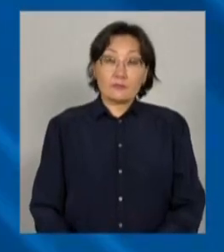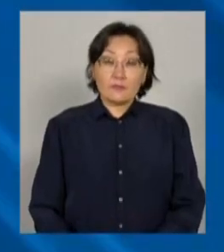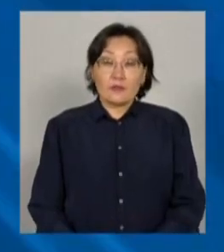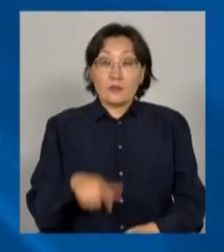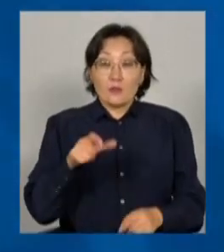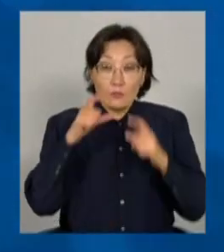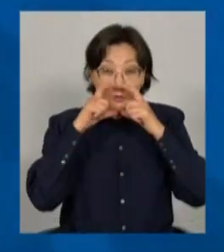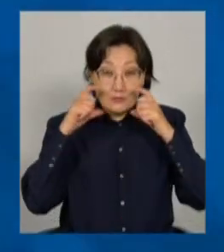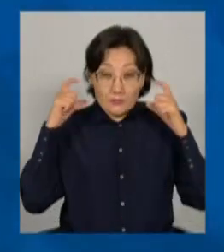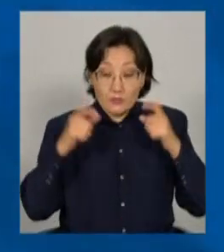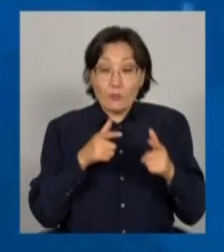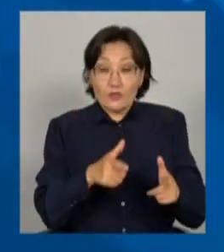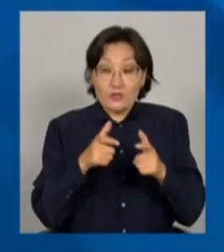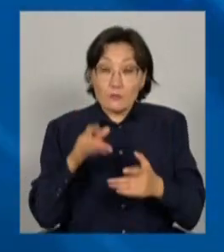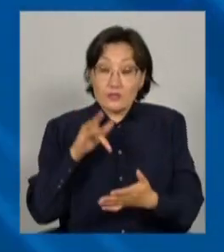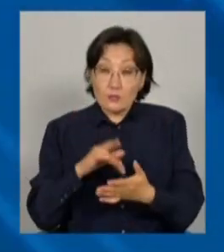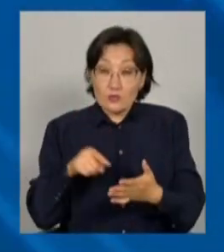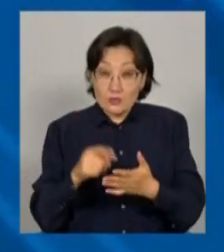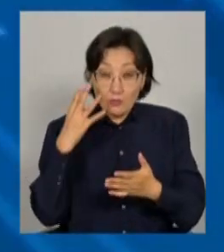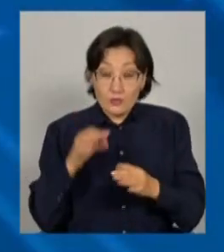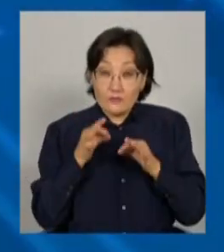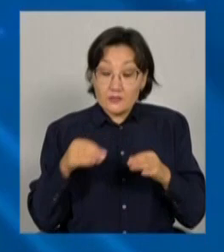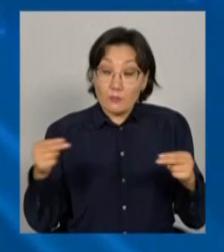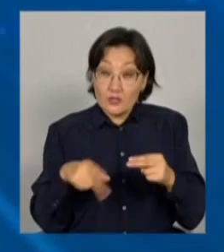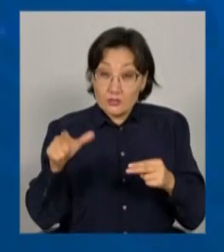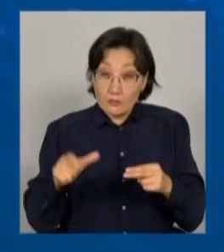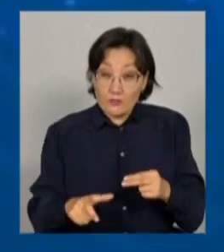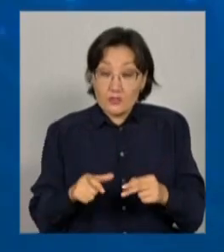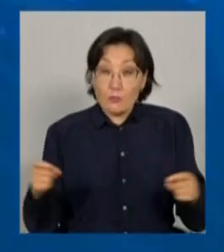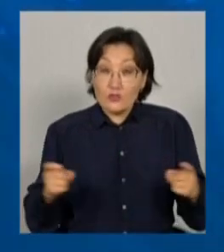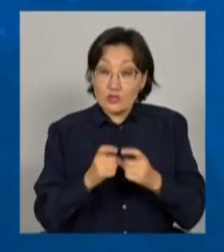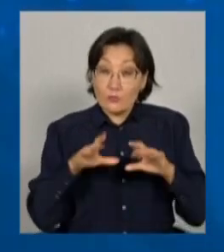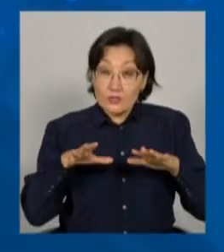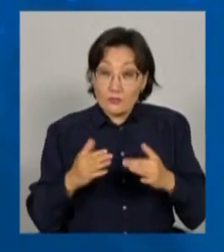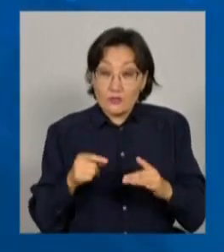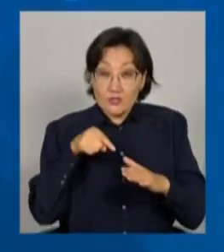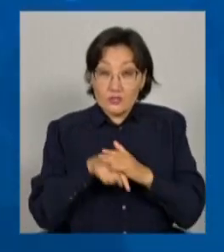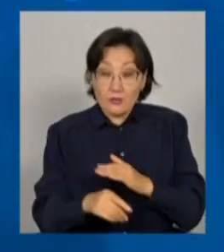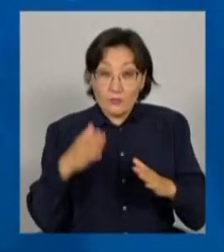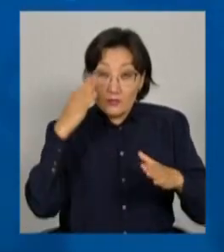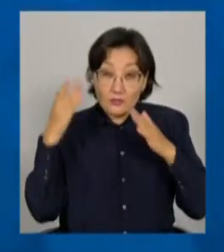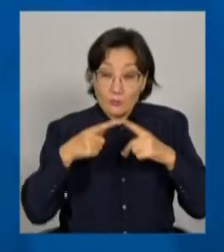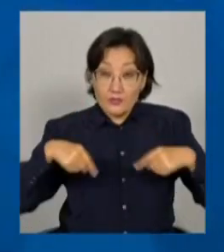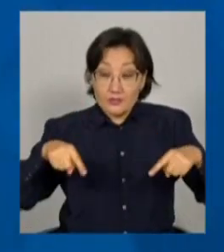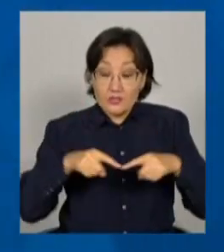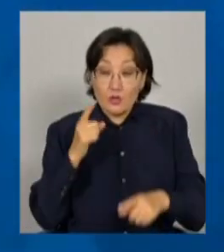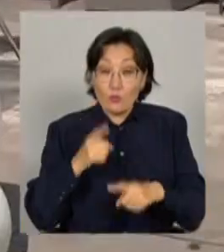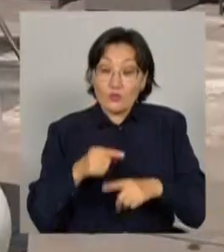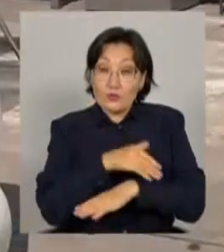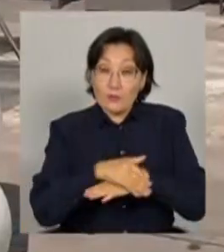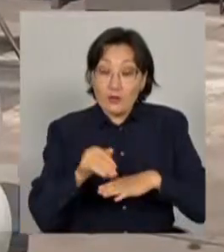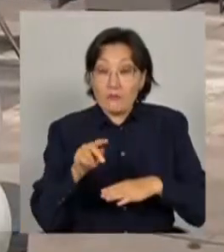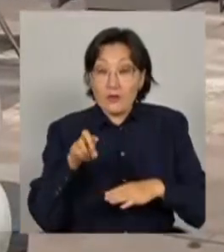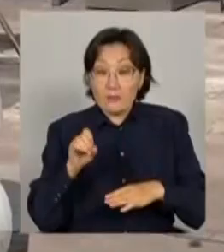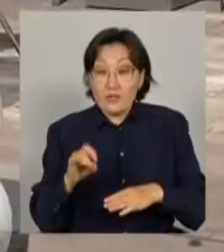Люди в масках устроили перестрелку в центре Алматы. По словам очевидцев, кровавый конфликт произошел в одном из развлекательных заведений на пересечении